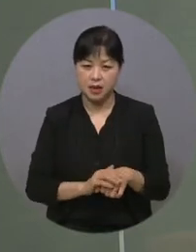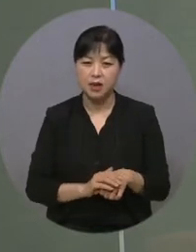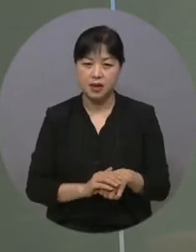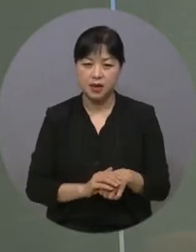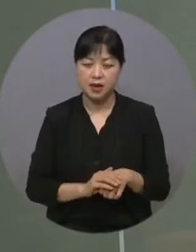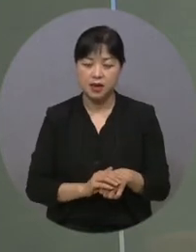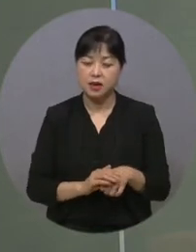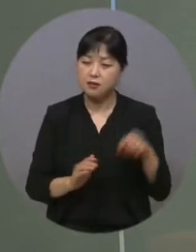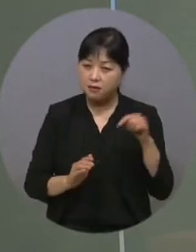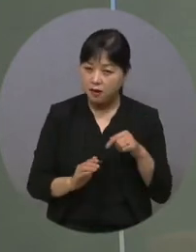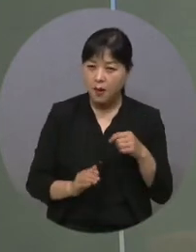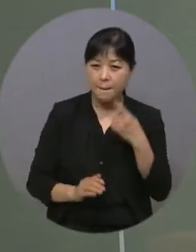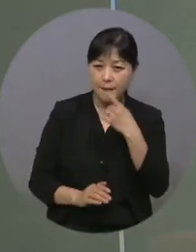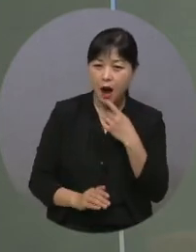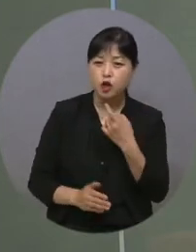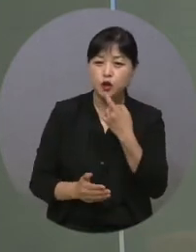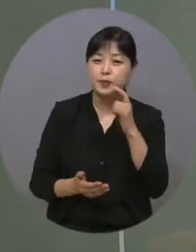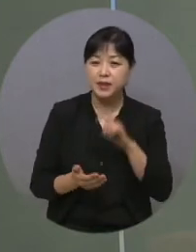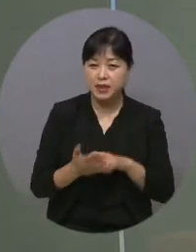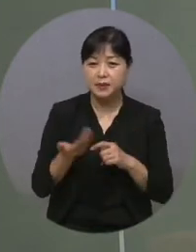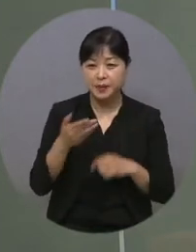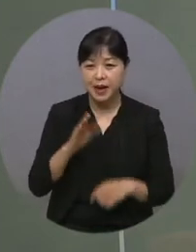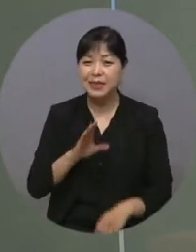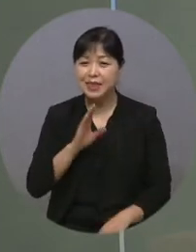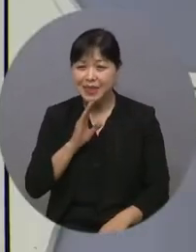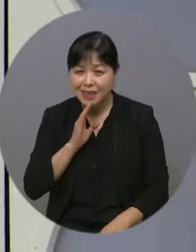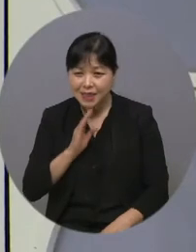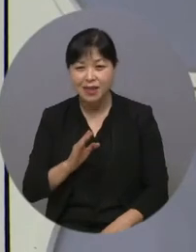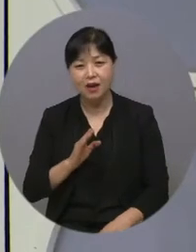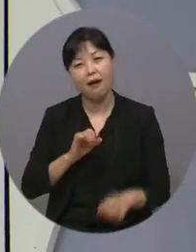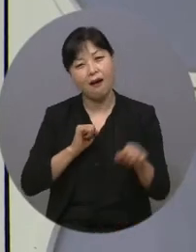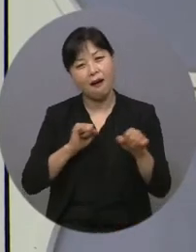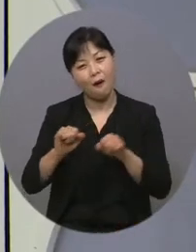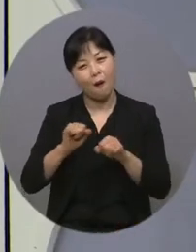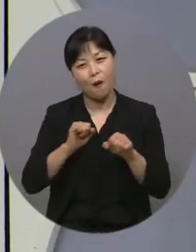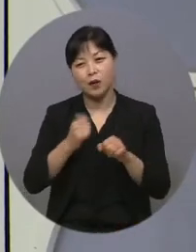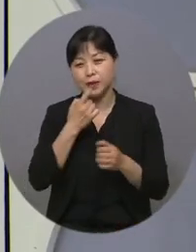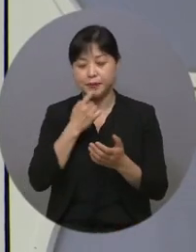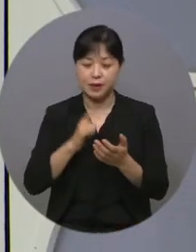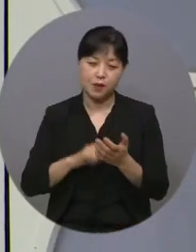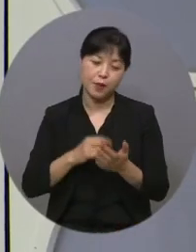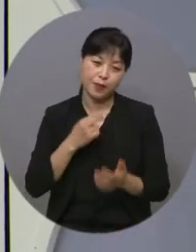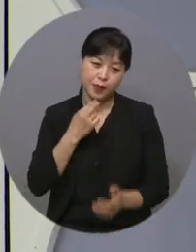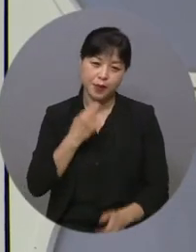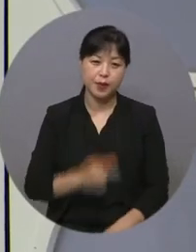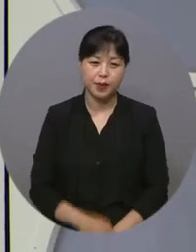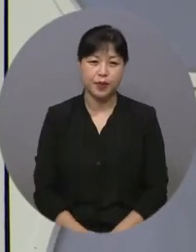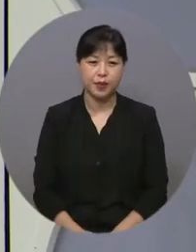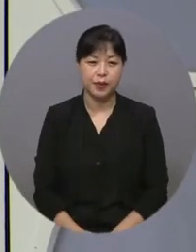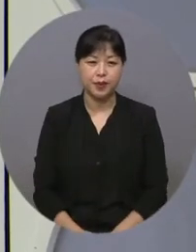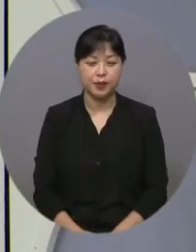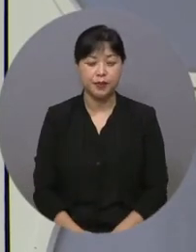말은 쉬운데 그리 쉽지가 않습니다. 네. 예, 그런데 과연 그